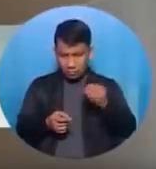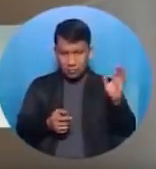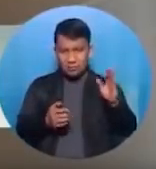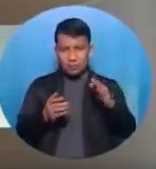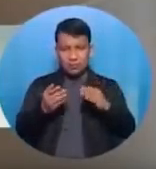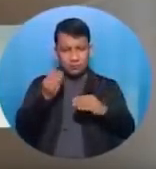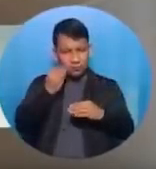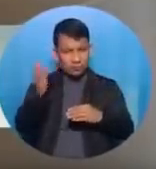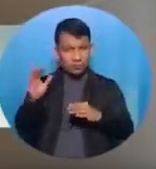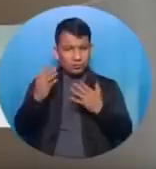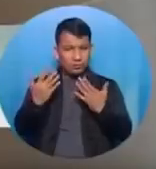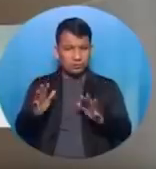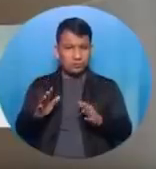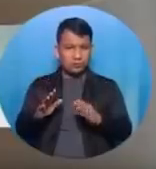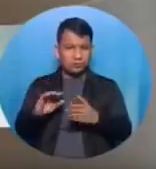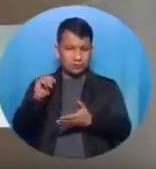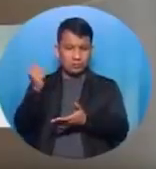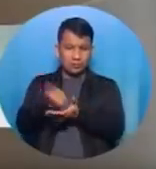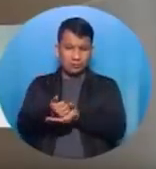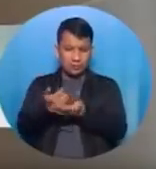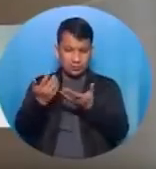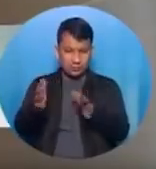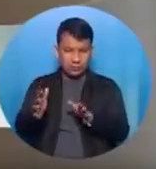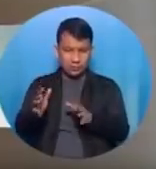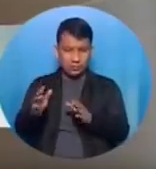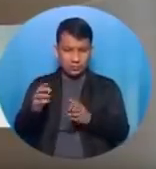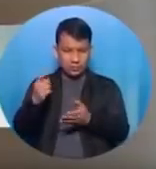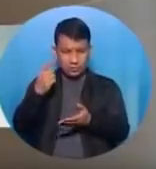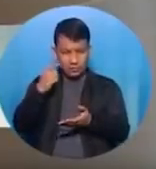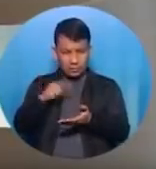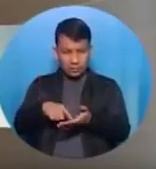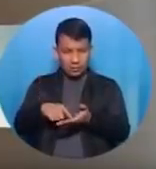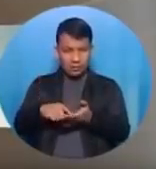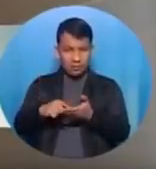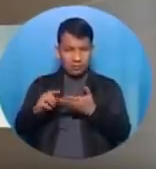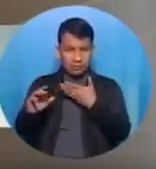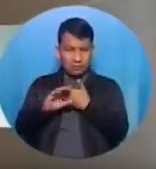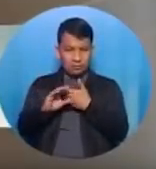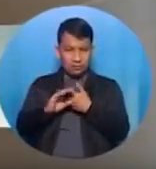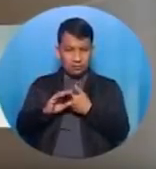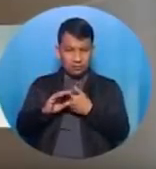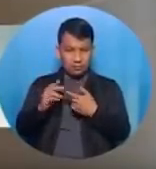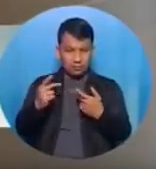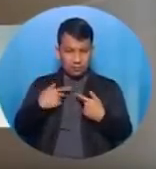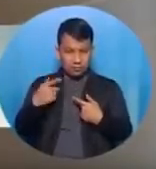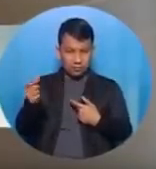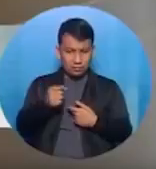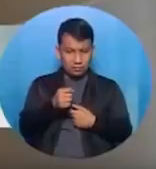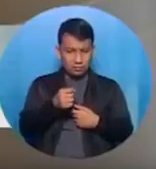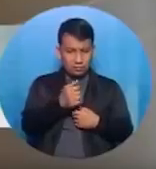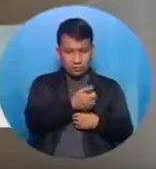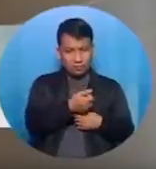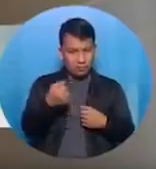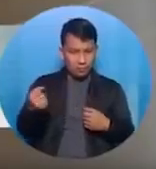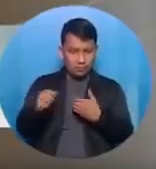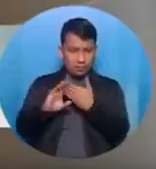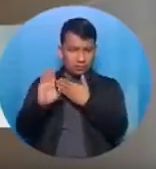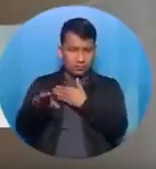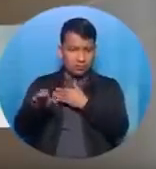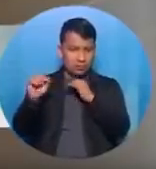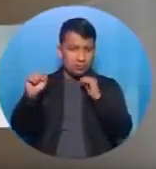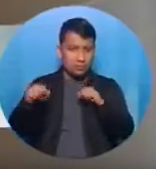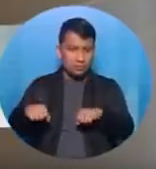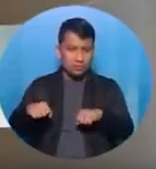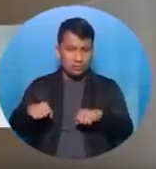sila, pagkatapos kung ma-approve na yung notice to posting namin, ibabalik namin sila po